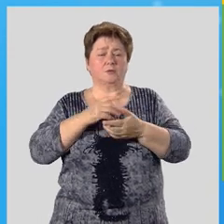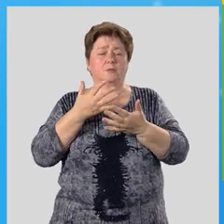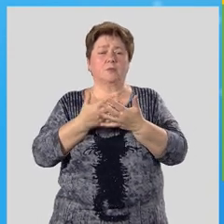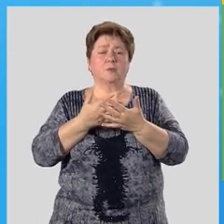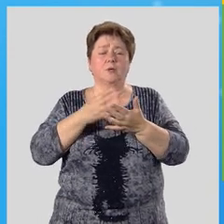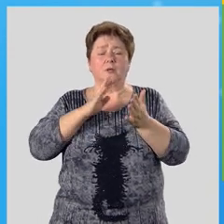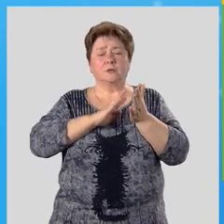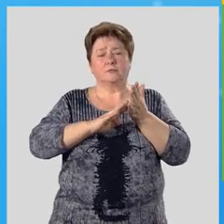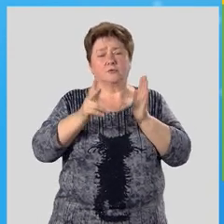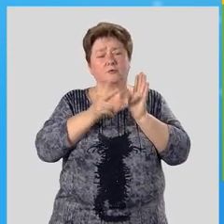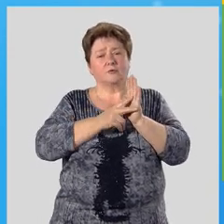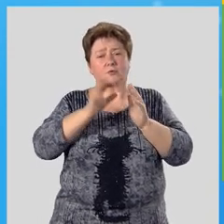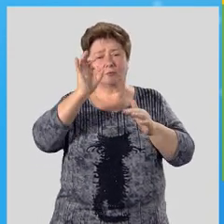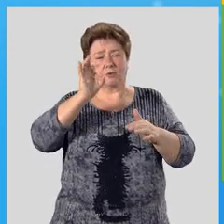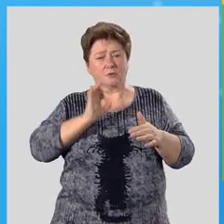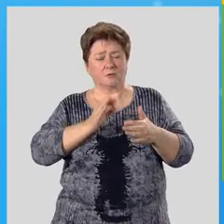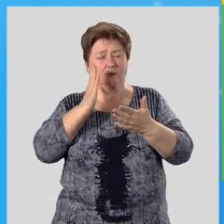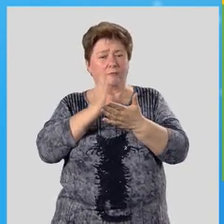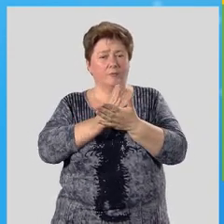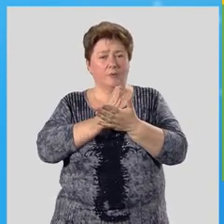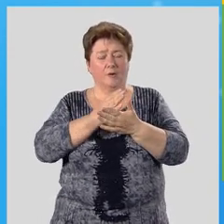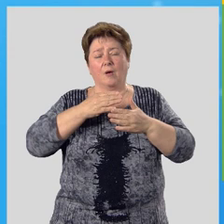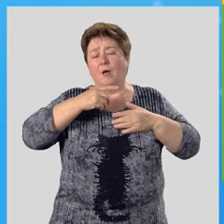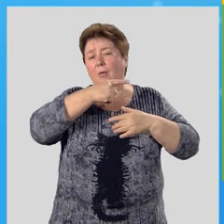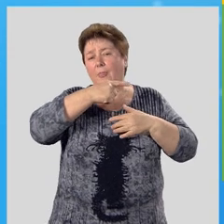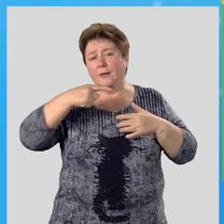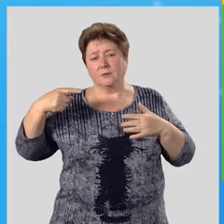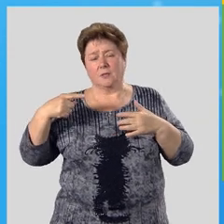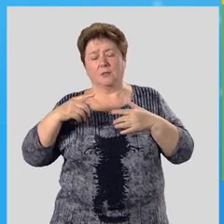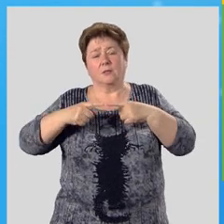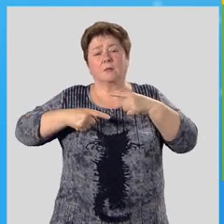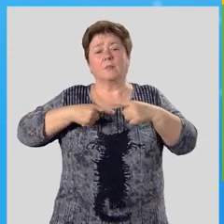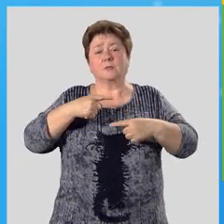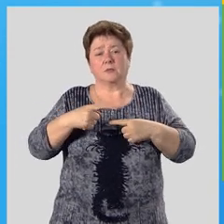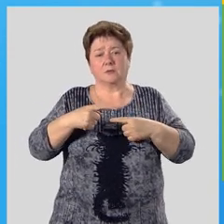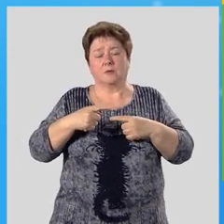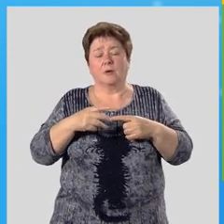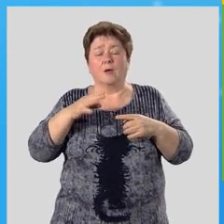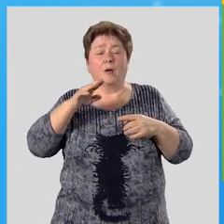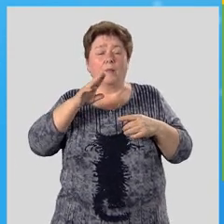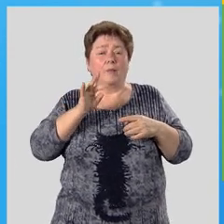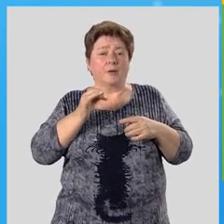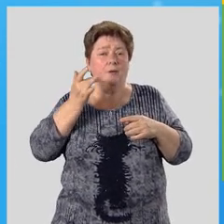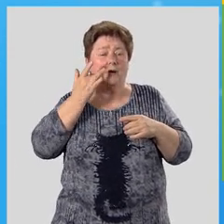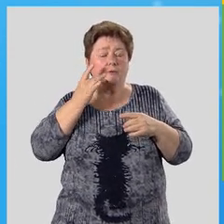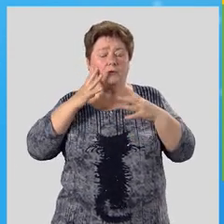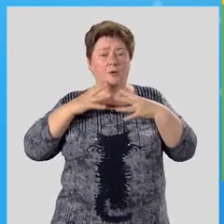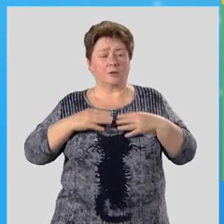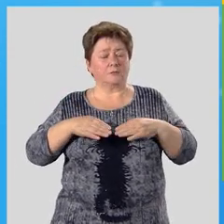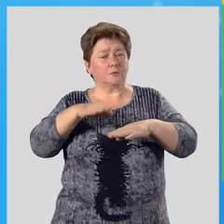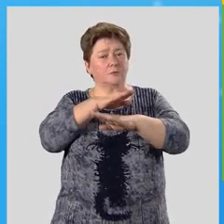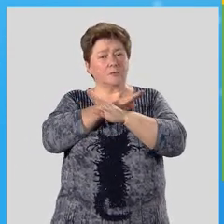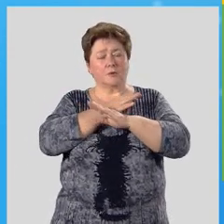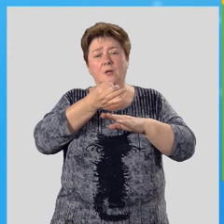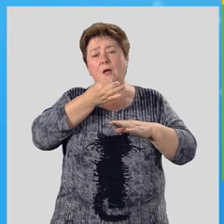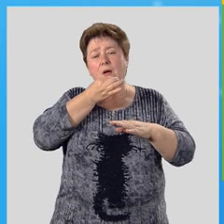примерно 98%, имеют отрицательные последствия, при которых организм погибает